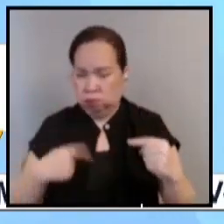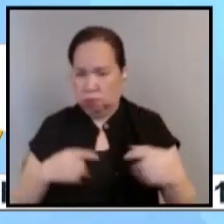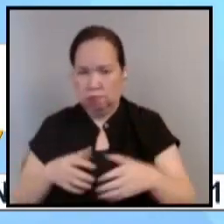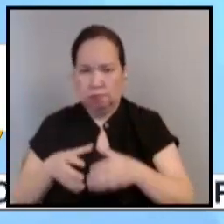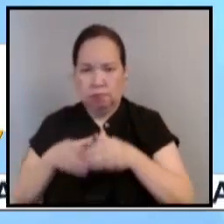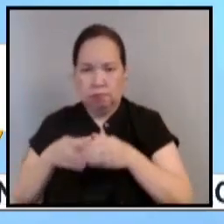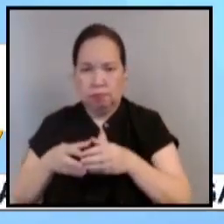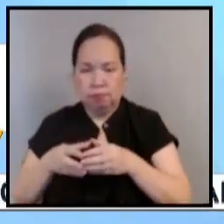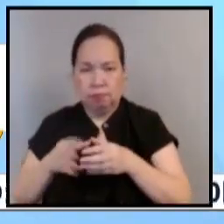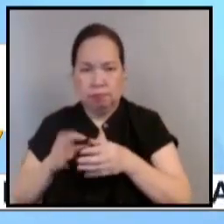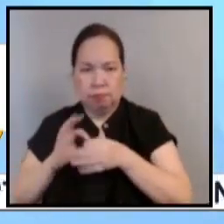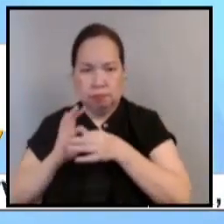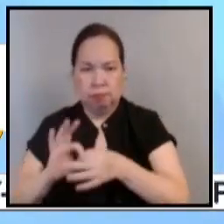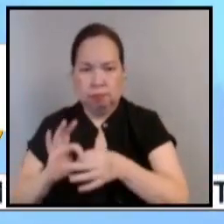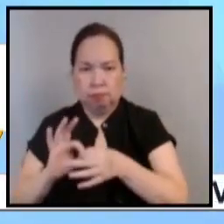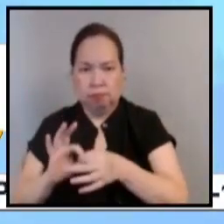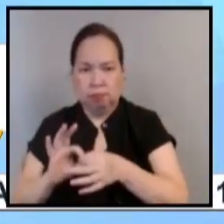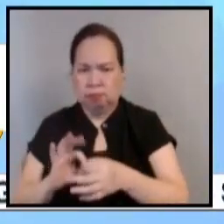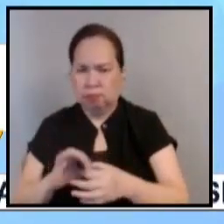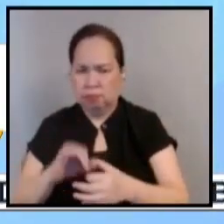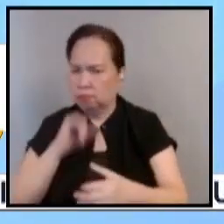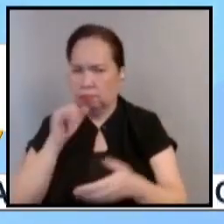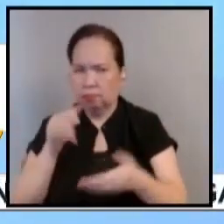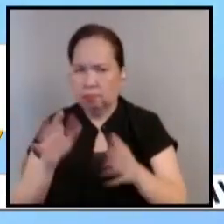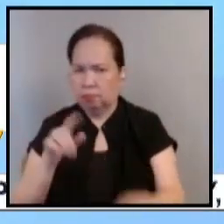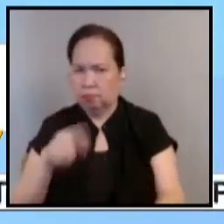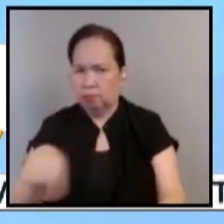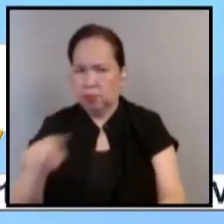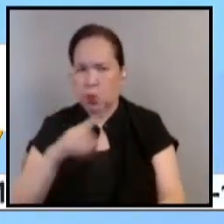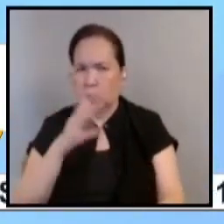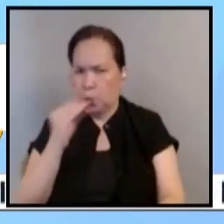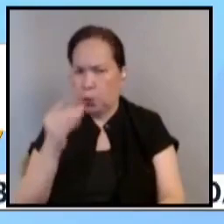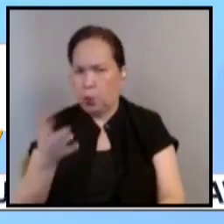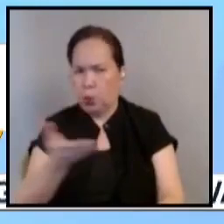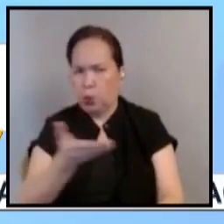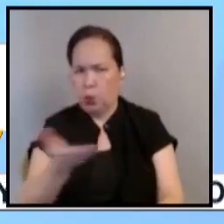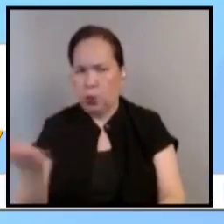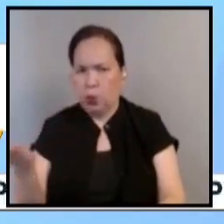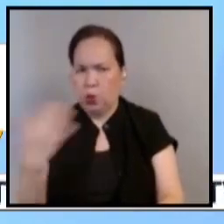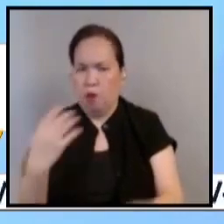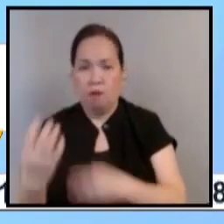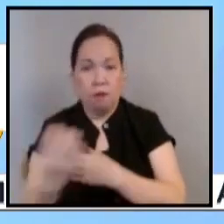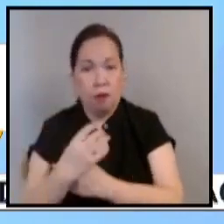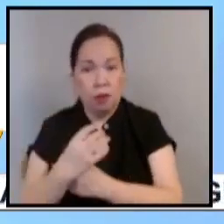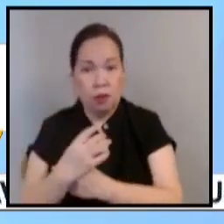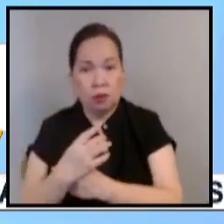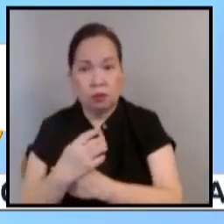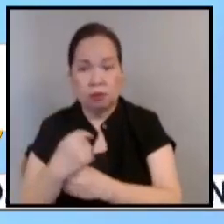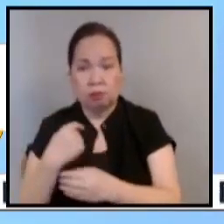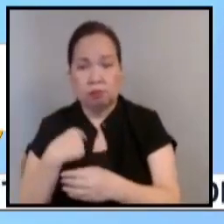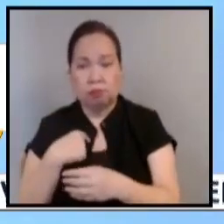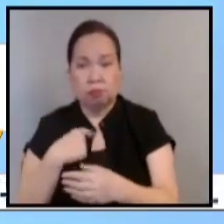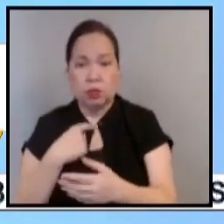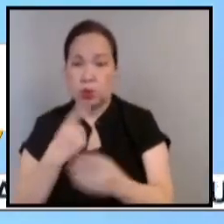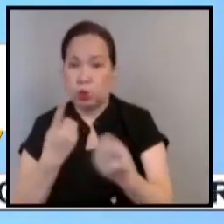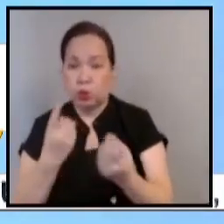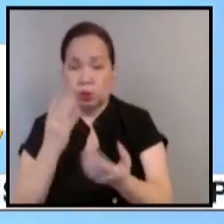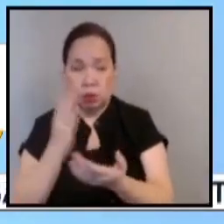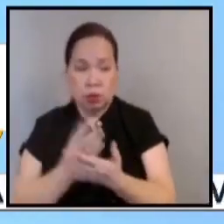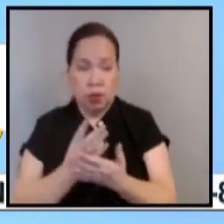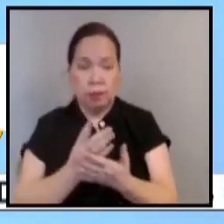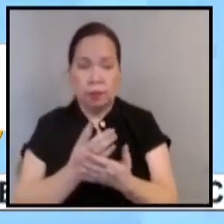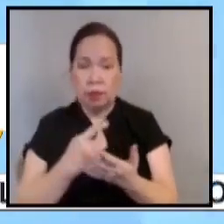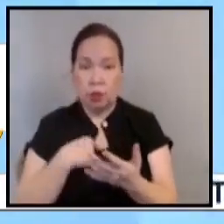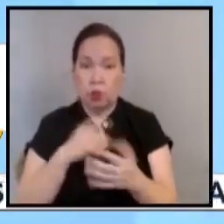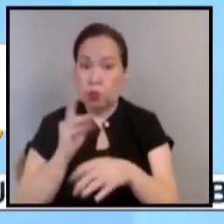rin natin papayagan ang sinuman na pigilan tayo sa pagkampanan ng ating mandato sa ating